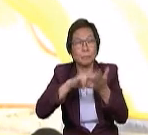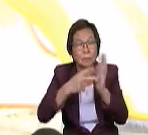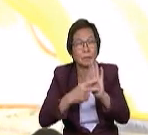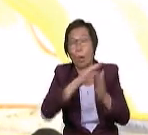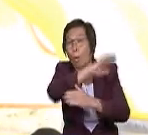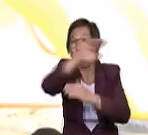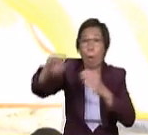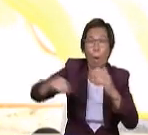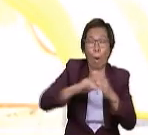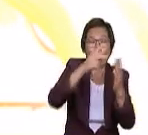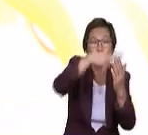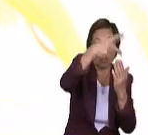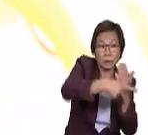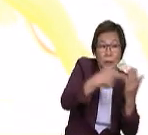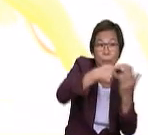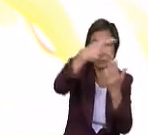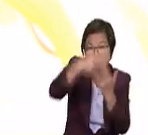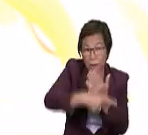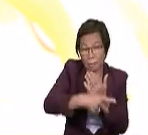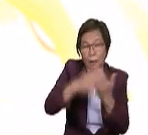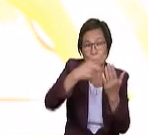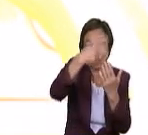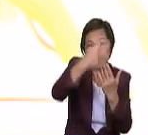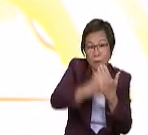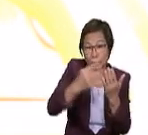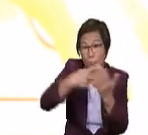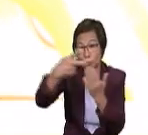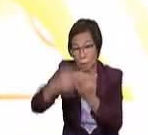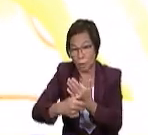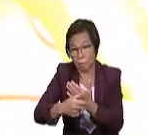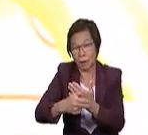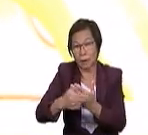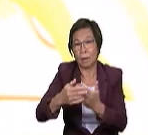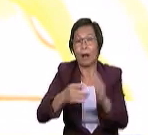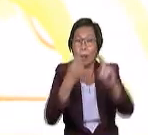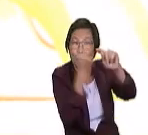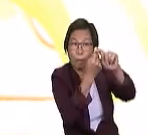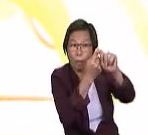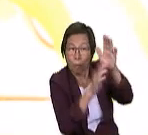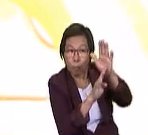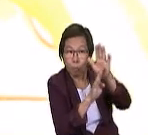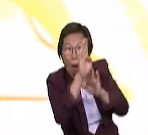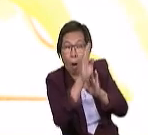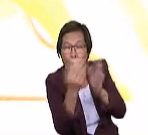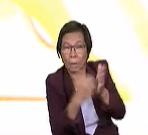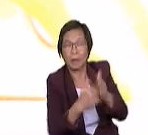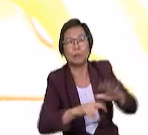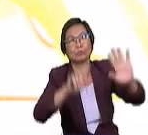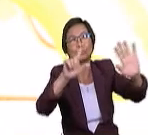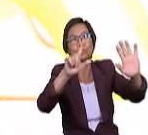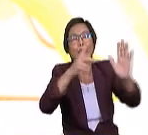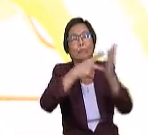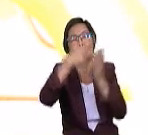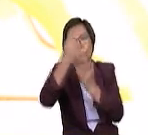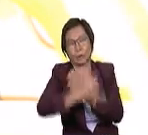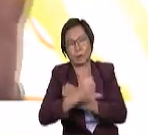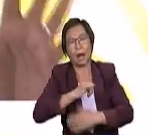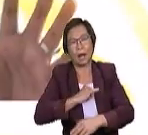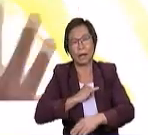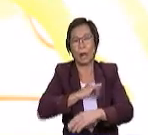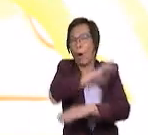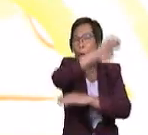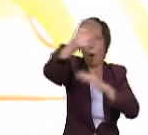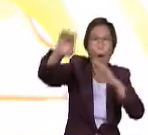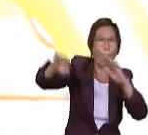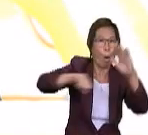keseluruhan projek-projek yang akan dapat dipulihkan semula sebanyak 7 projek. I give you the whole